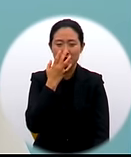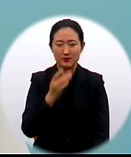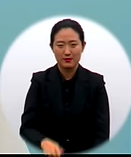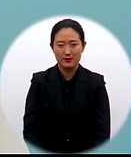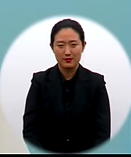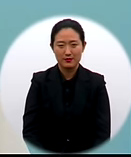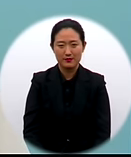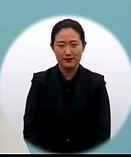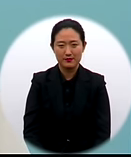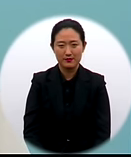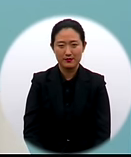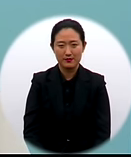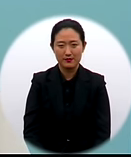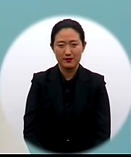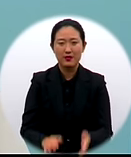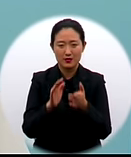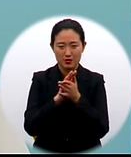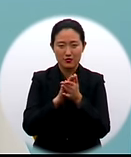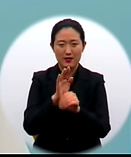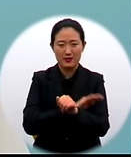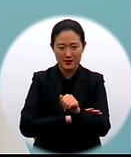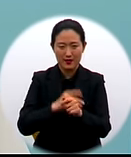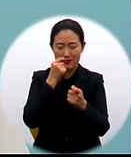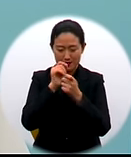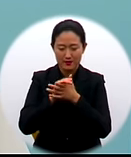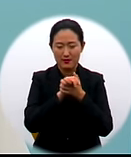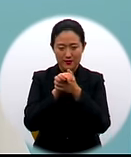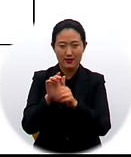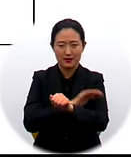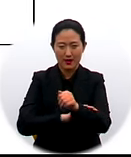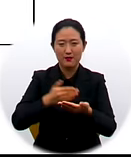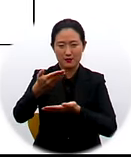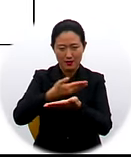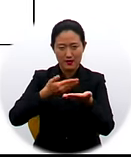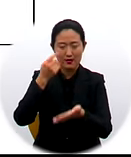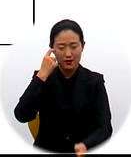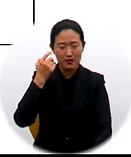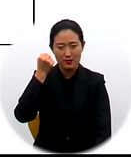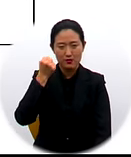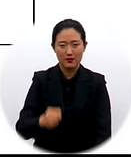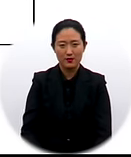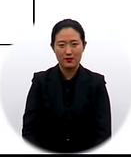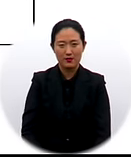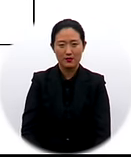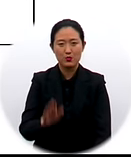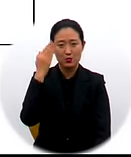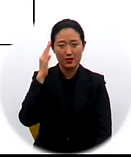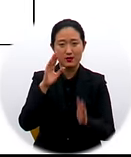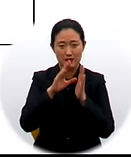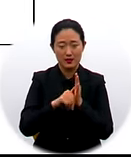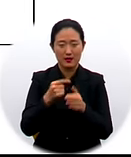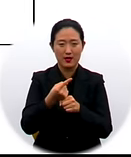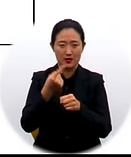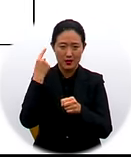봐요. 어쨌든 이걸 보면 저희 큰아이는 아주 넓은 교우관계를 가지고 있구나. 친화력 있는 친구구나 알 수 있겠죠. 또